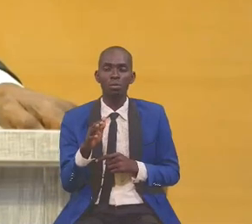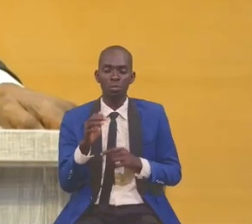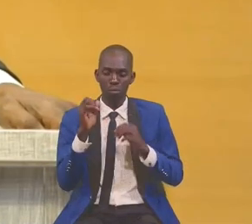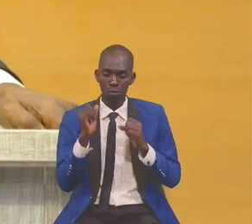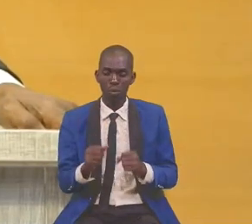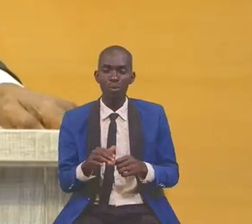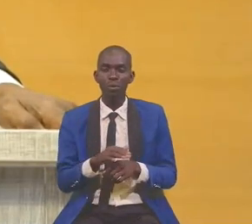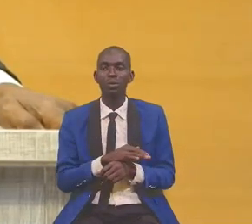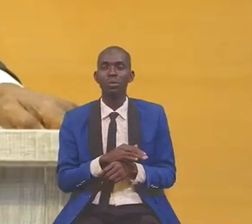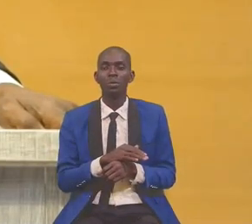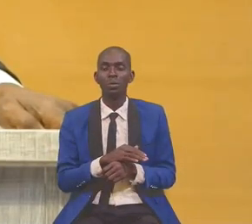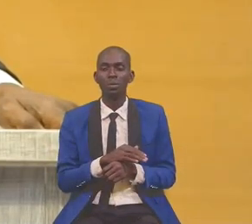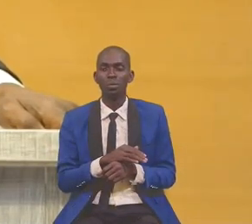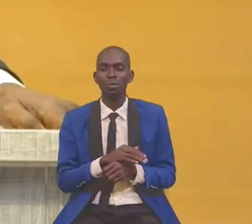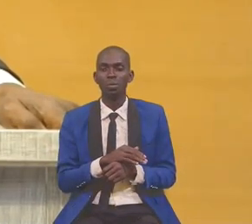Puissance.